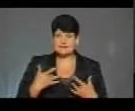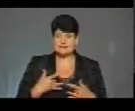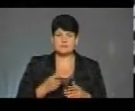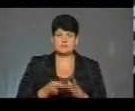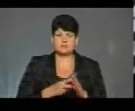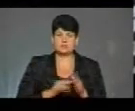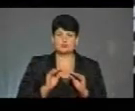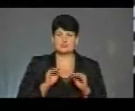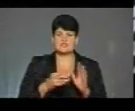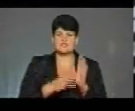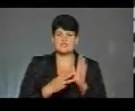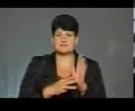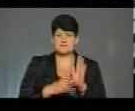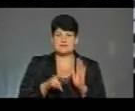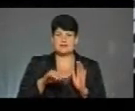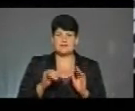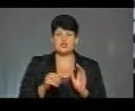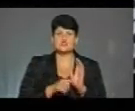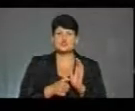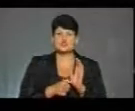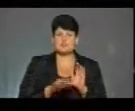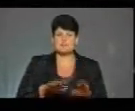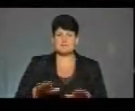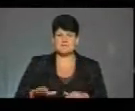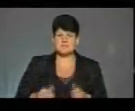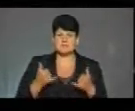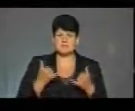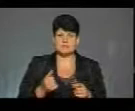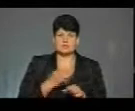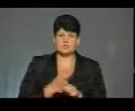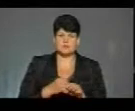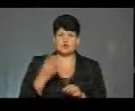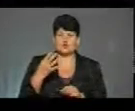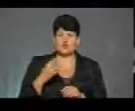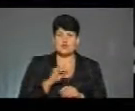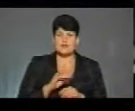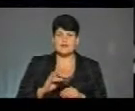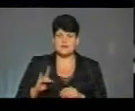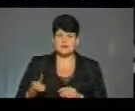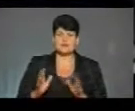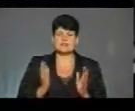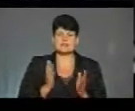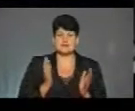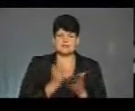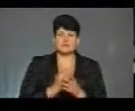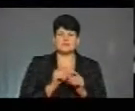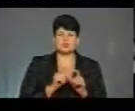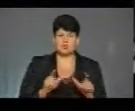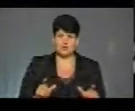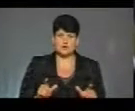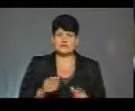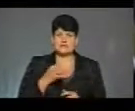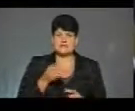встановити 80 лавок на 600 місць. На даний момент волонтери виготовили 40 лавок, які зберігаються в школі.